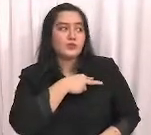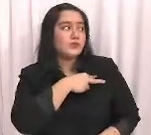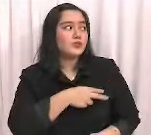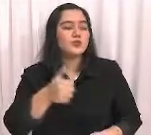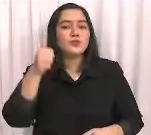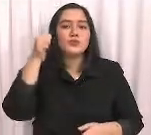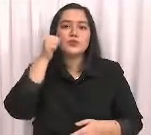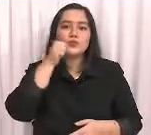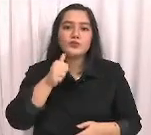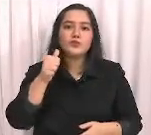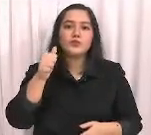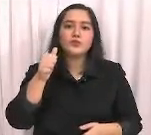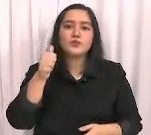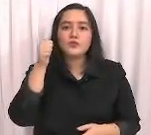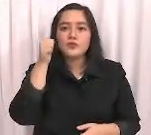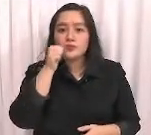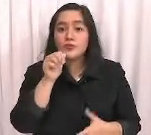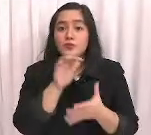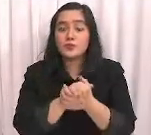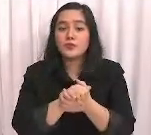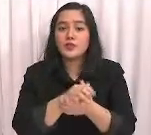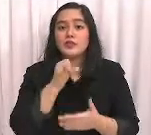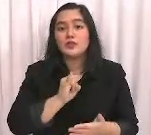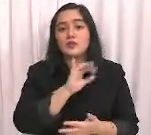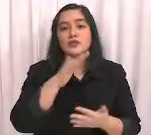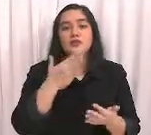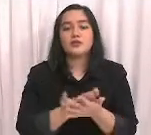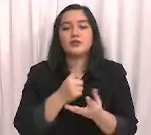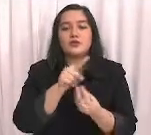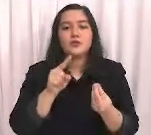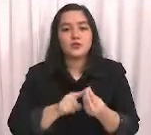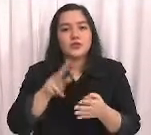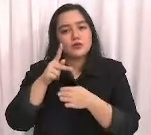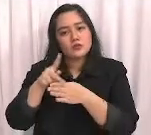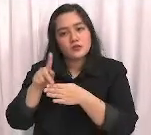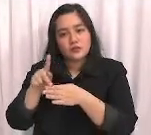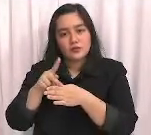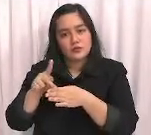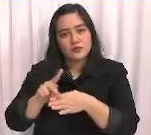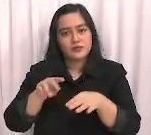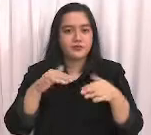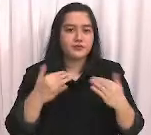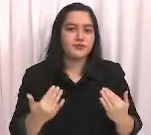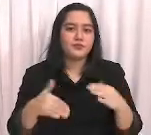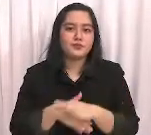right, let's start now. Tignan po natin sa verse number 11. Okay?